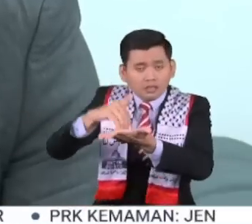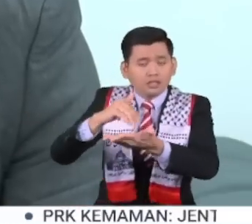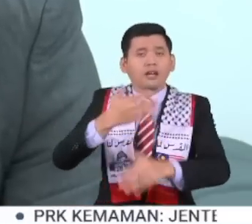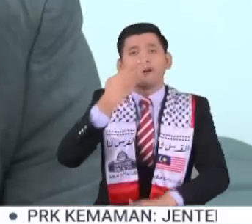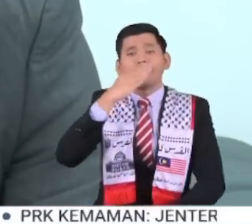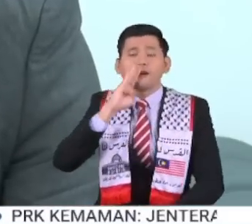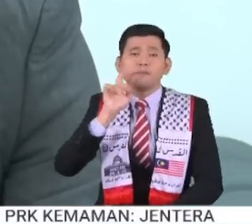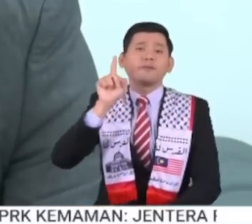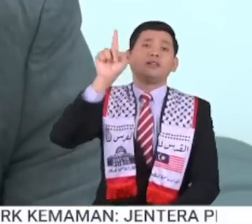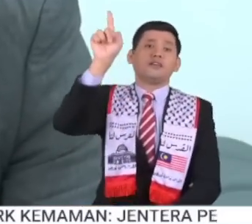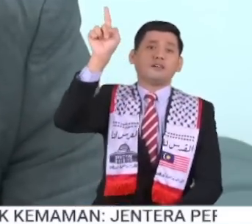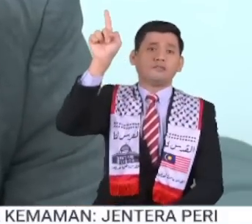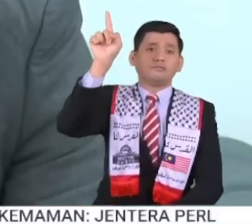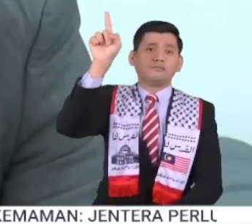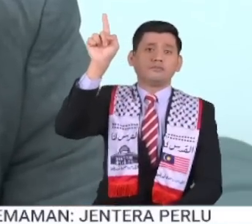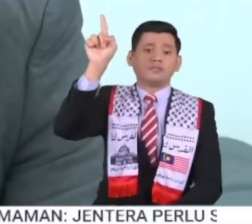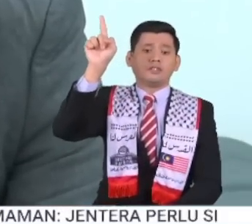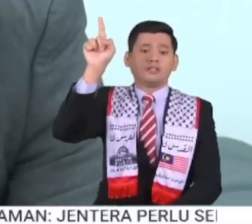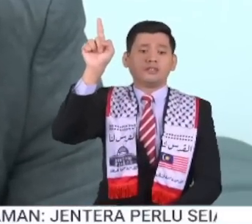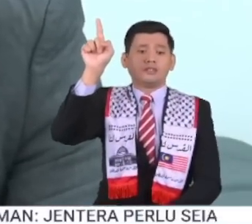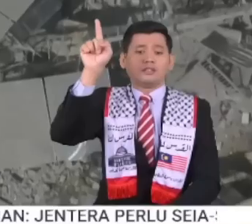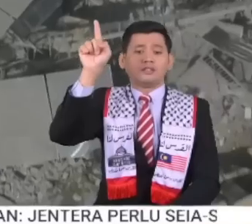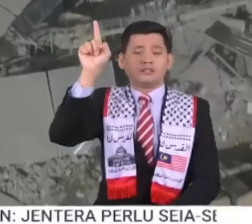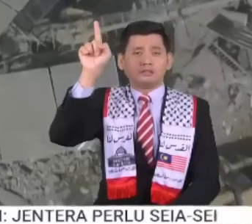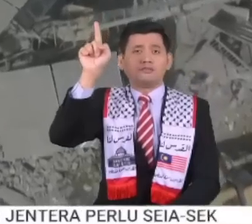So alhamdulillah, kami tak putus asa.